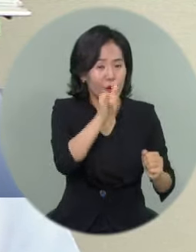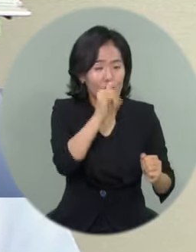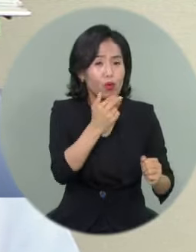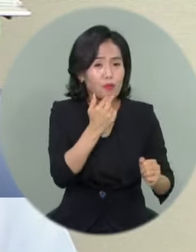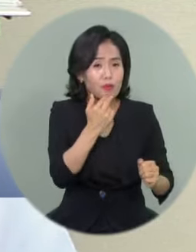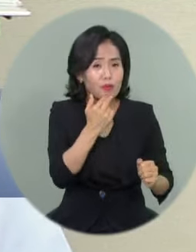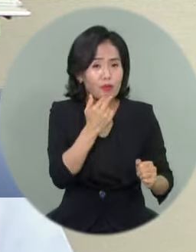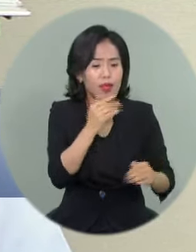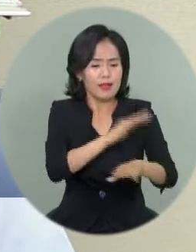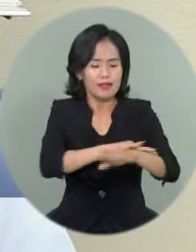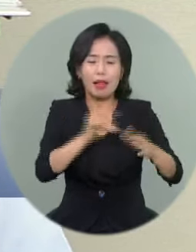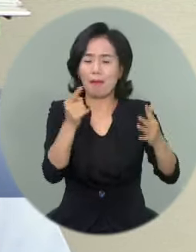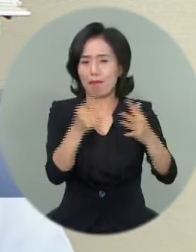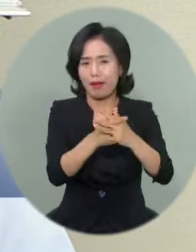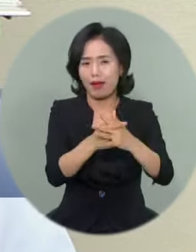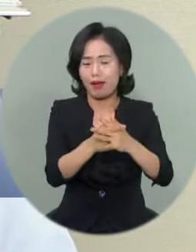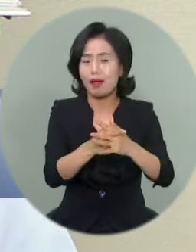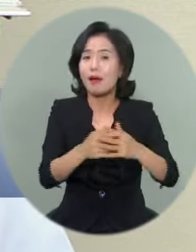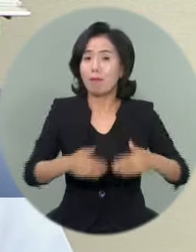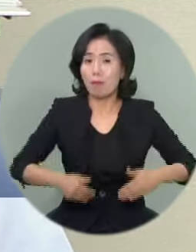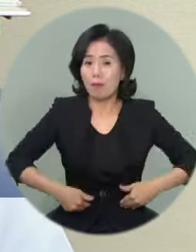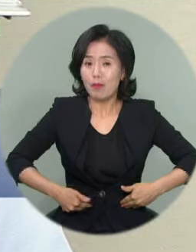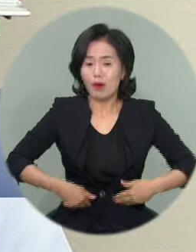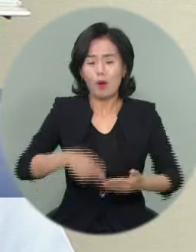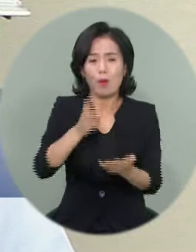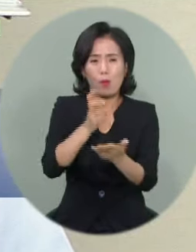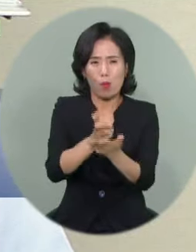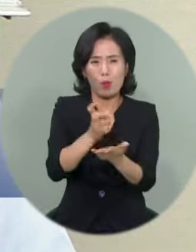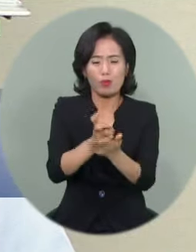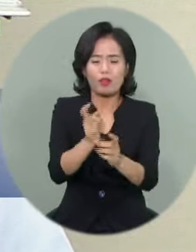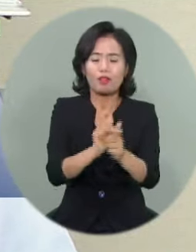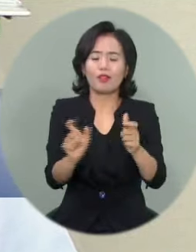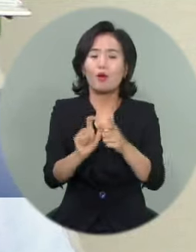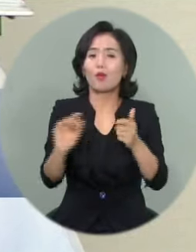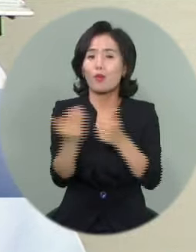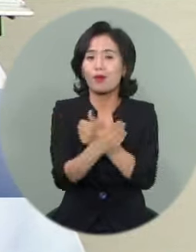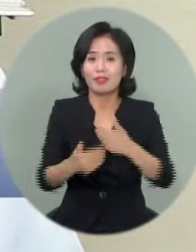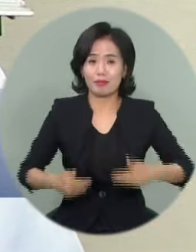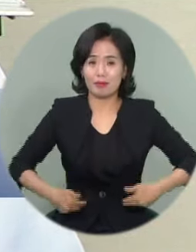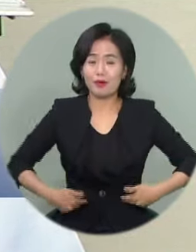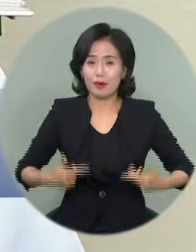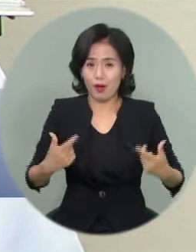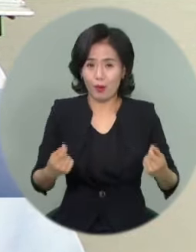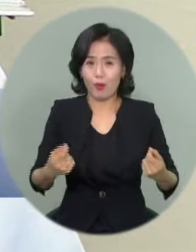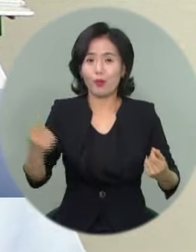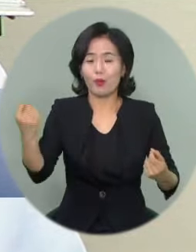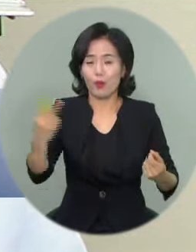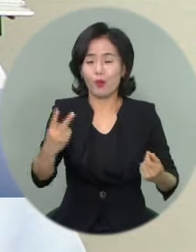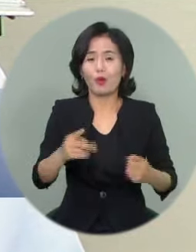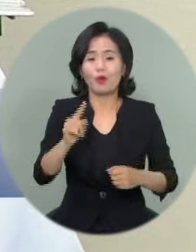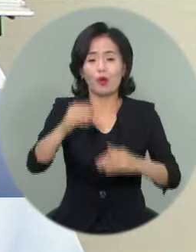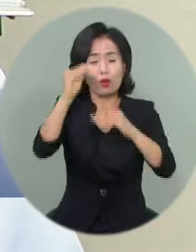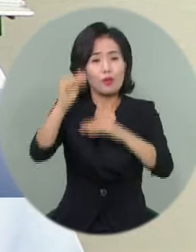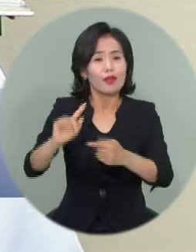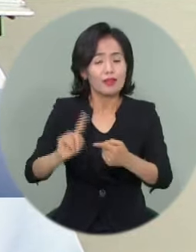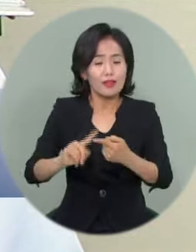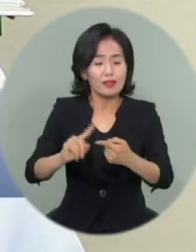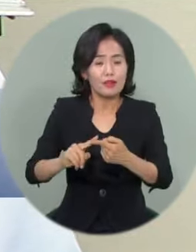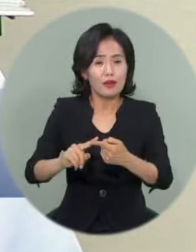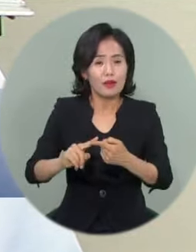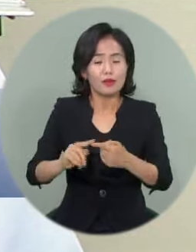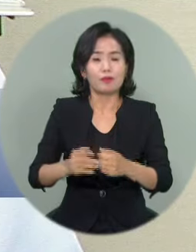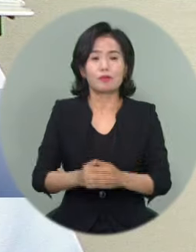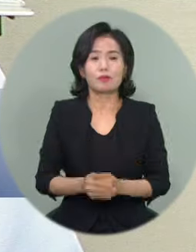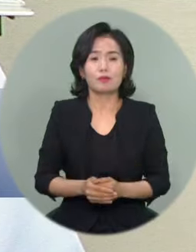것들을 잘 파악할 수 있는 어떤 제도적인 보안이 좀 필요할 것 같고요 무엇보다도 그런 사실이 있었다는